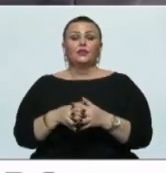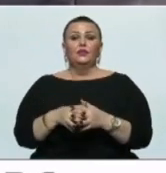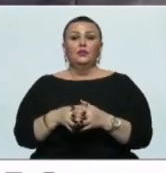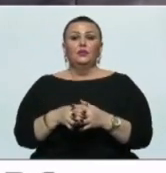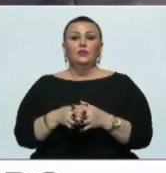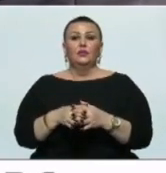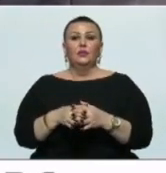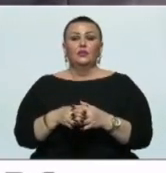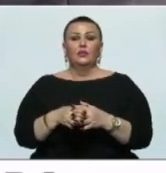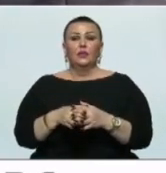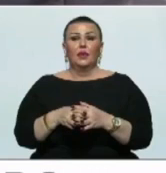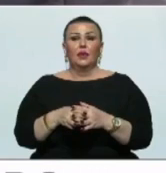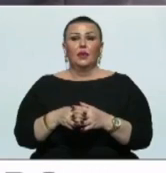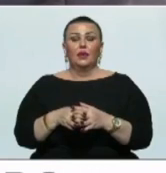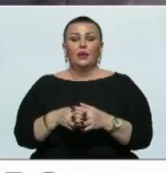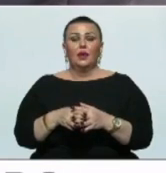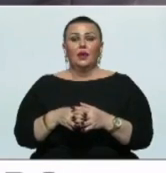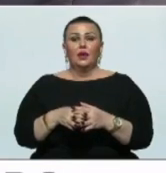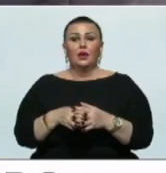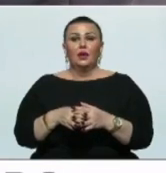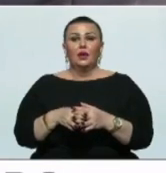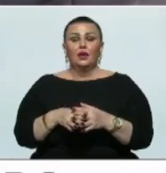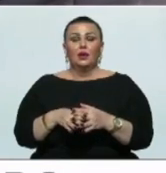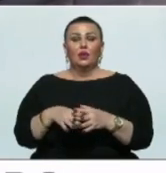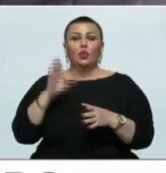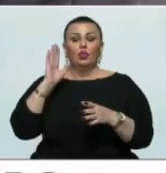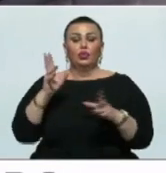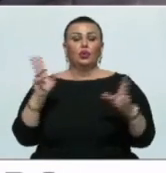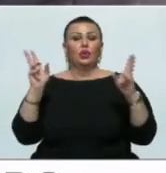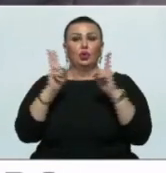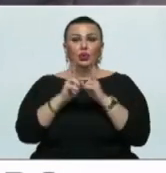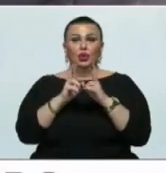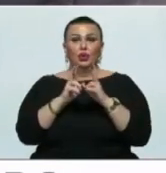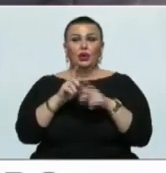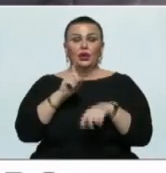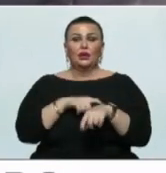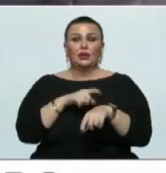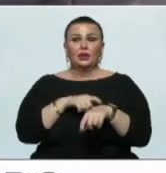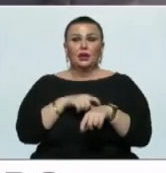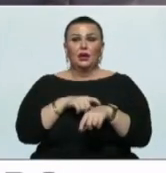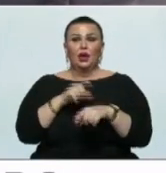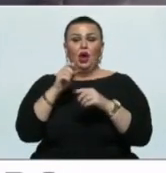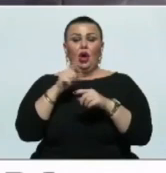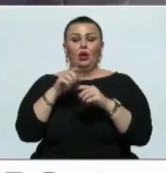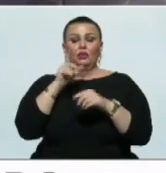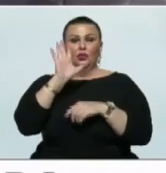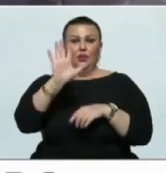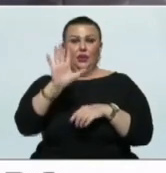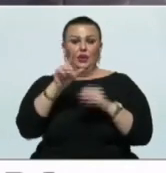Ancak tezkere genel kurulda görüşülecek. Saat 17